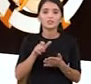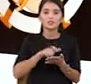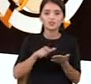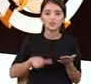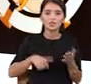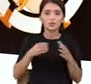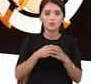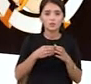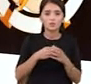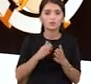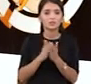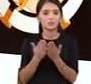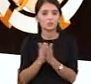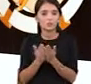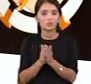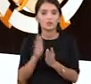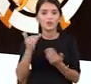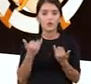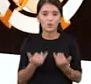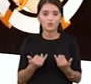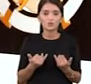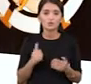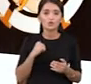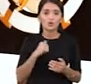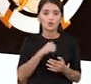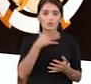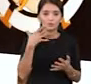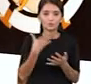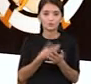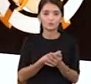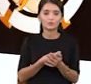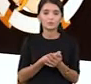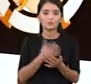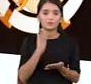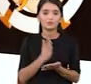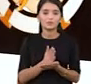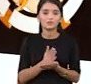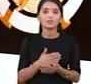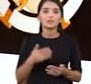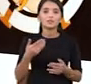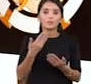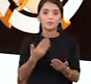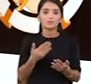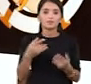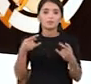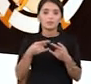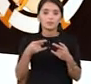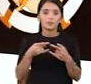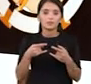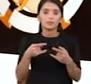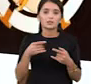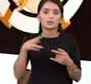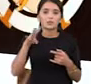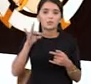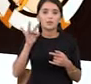mansub she'riy to'plamlari, kitoblari hozirda o'z muxlislariga ega. Mana siz ekranda Miraz